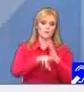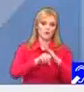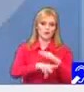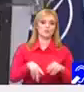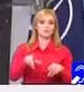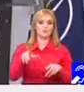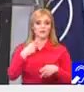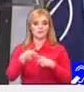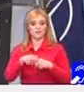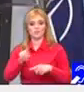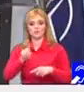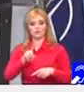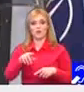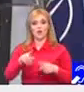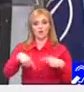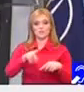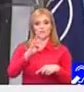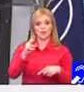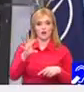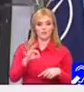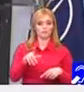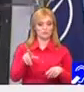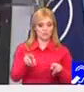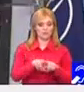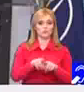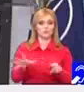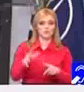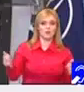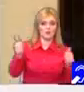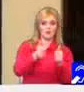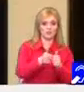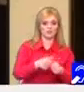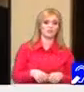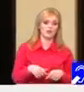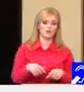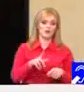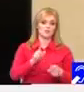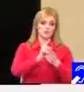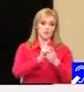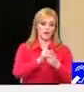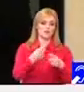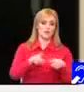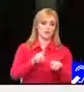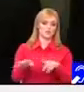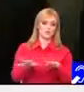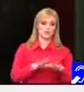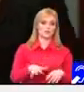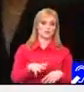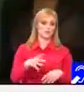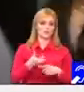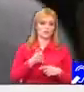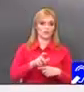în conflictele militare și a explicat de ce NATO trebuie să se alăture eforturilor de combatere a acestei manifestări